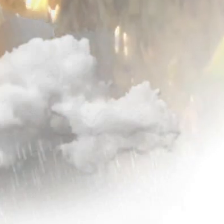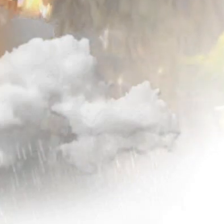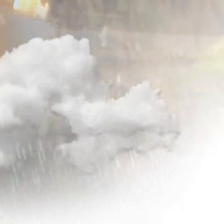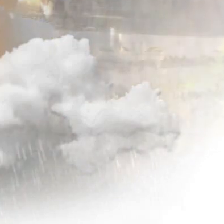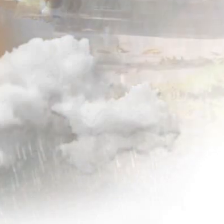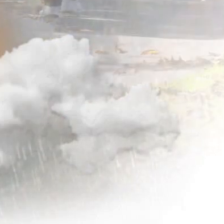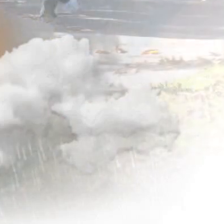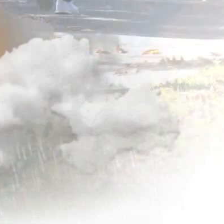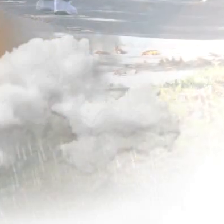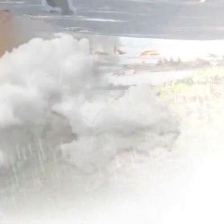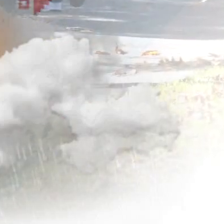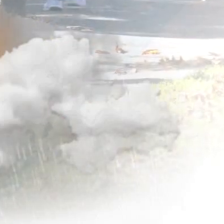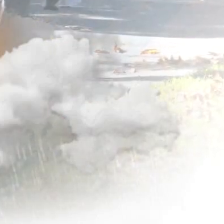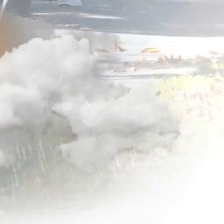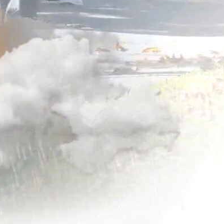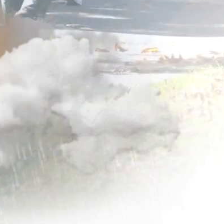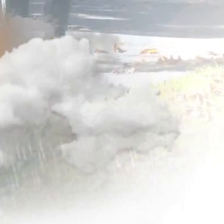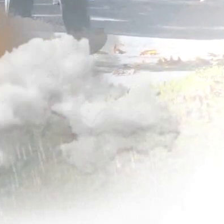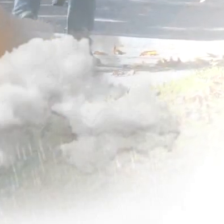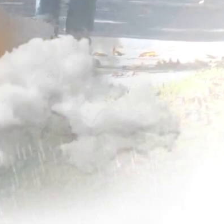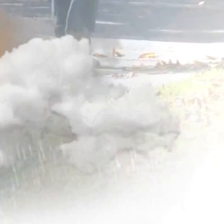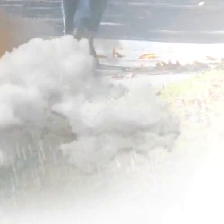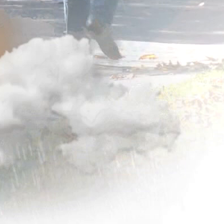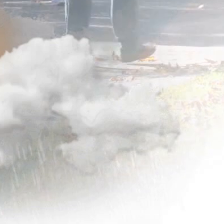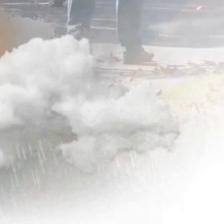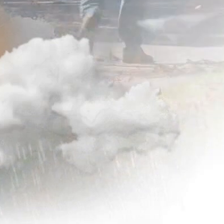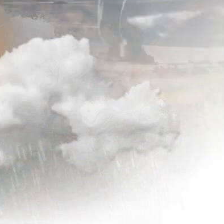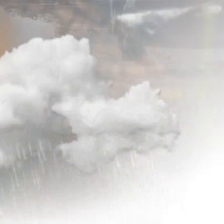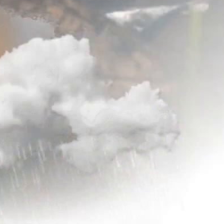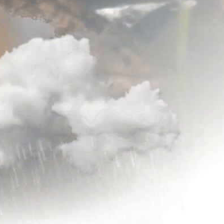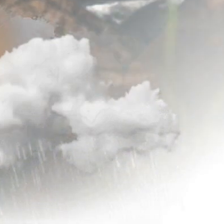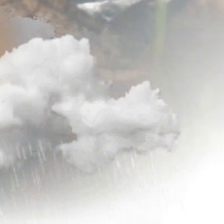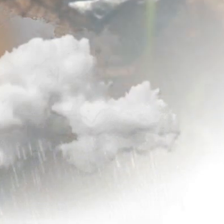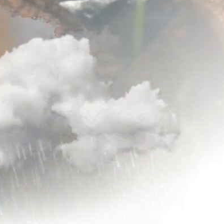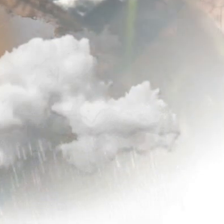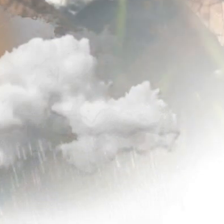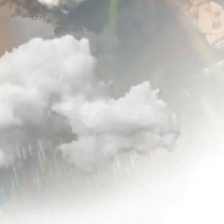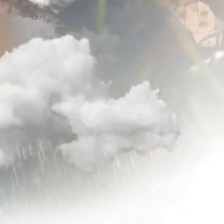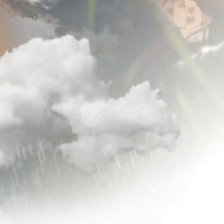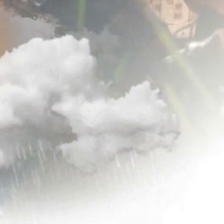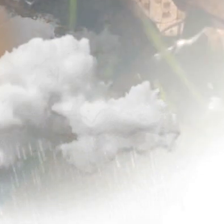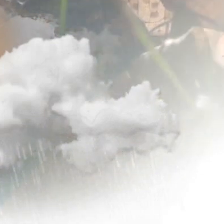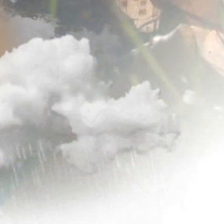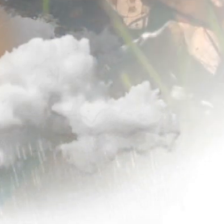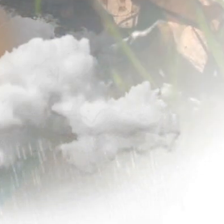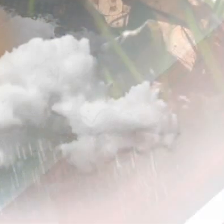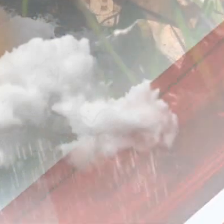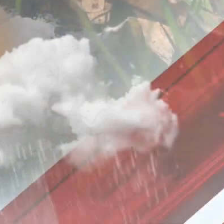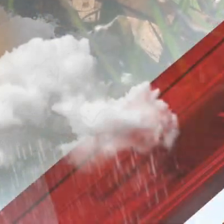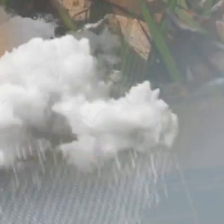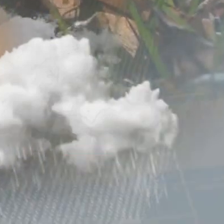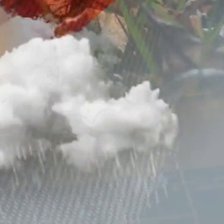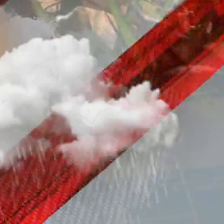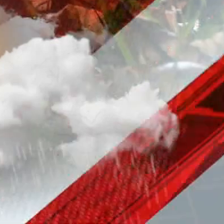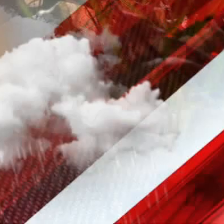Пахмурно, невеликий дождь. Ветер пауношно-усходний от 1 до 4 метров на секунду. У